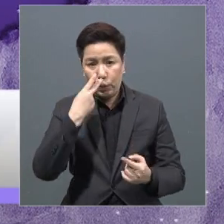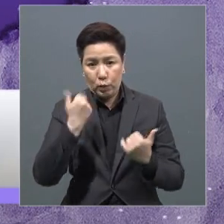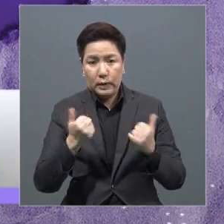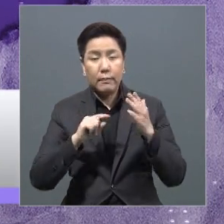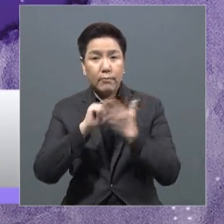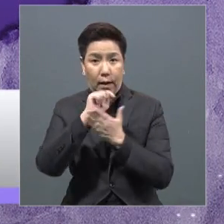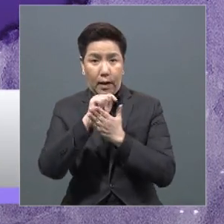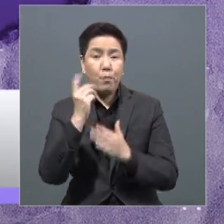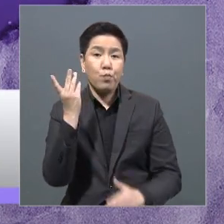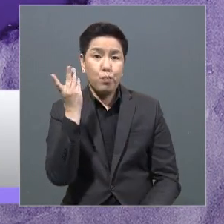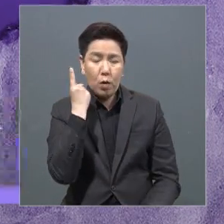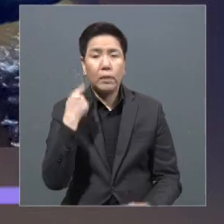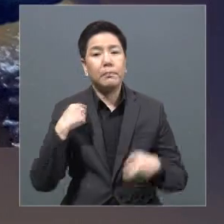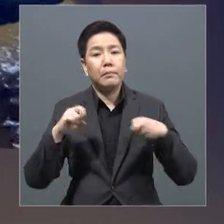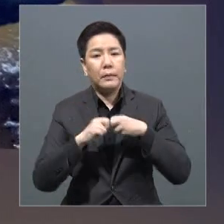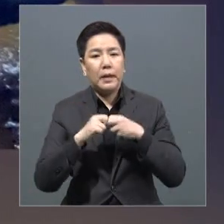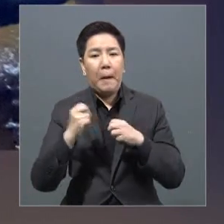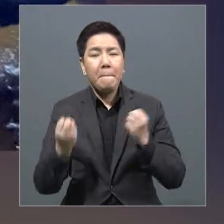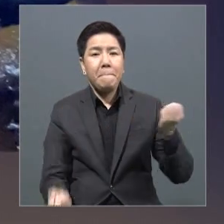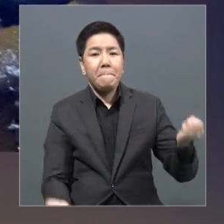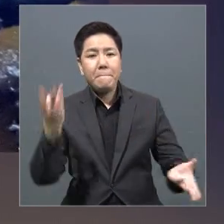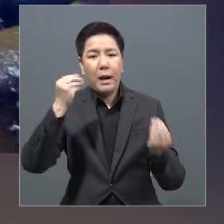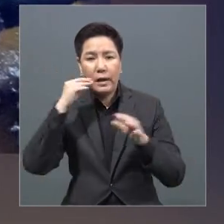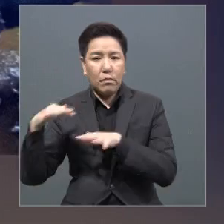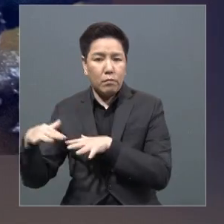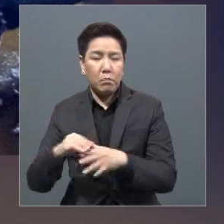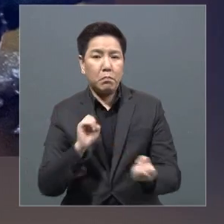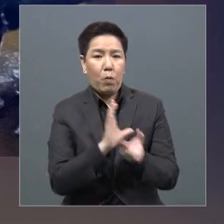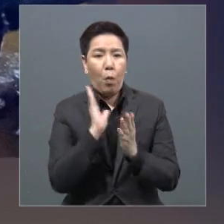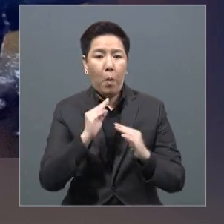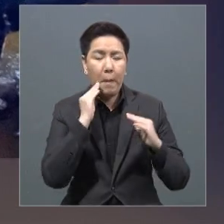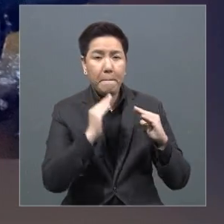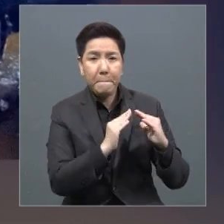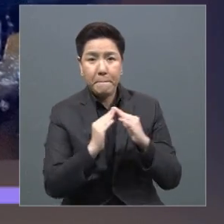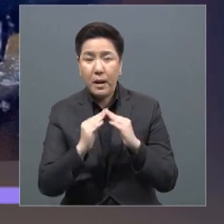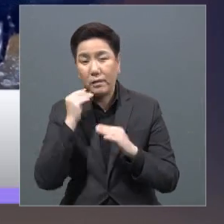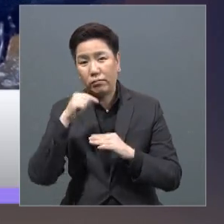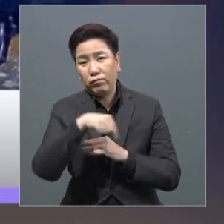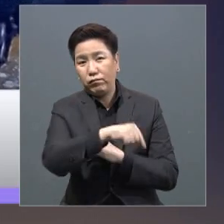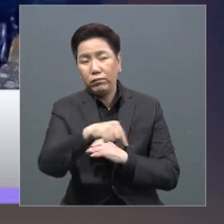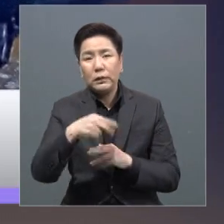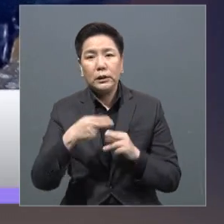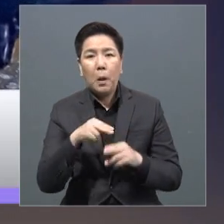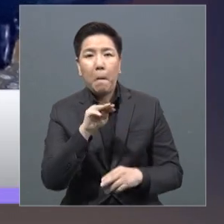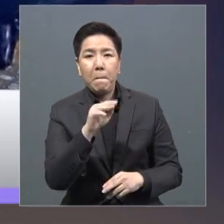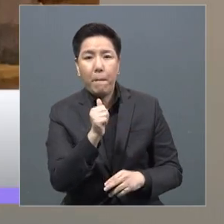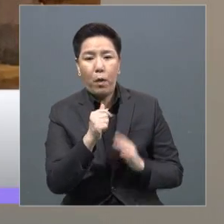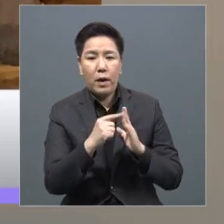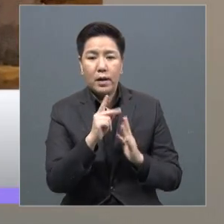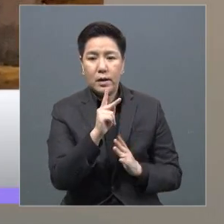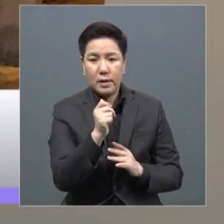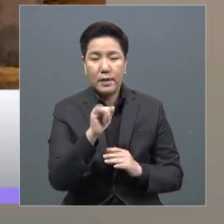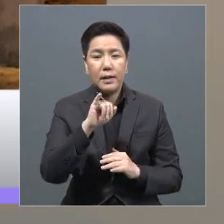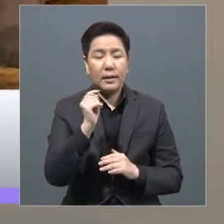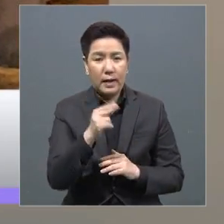จังหวัดต่างกันบ้างเมื่อวานนี้ก็ปรากฏว่ามีน้ำป่าไหลหล่าค่ะพบชาวบ้านที่บริเวณท้ายหมู่บ้านมเกิดรไทยรอยต่อ